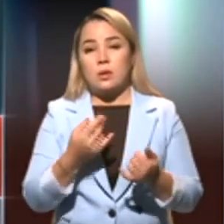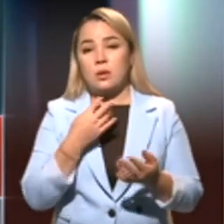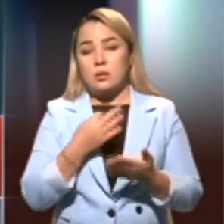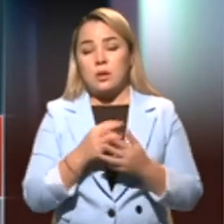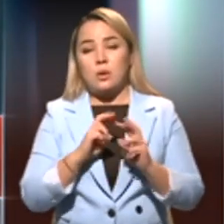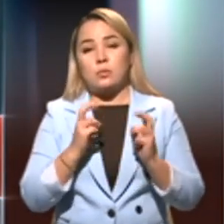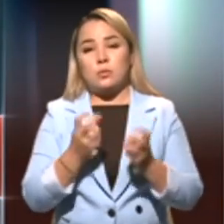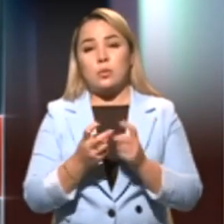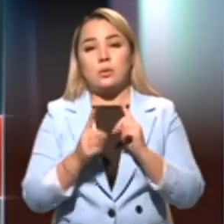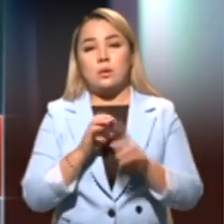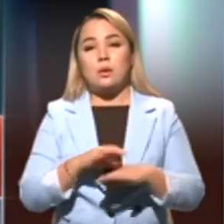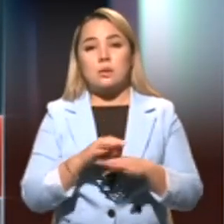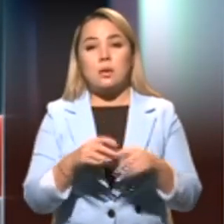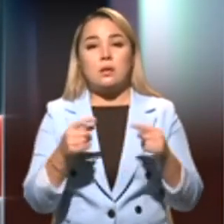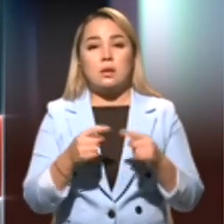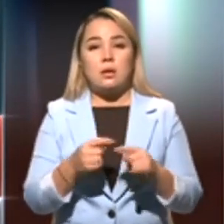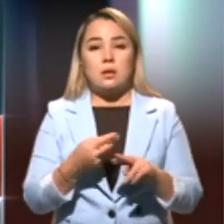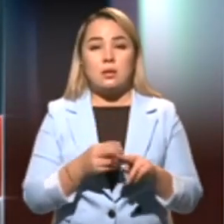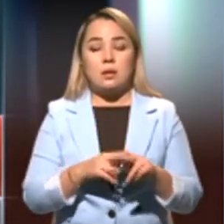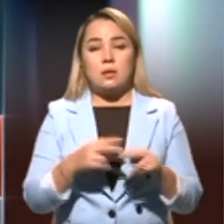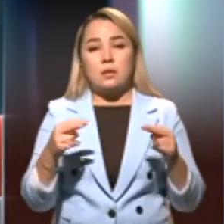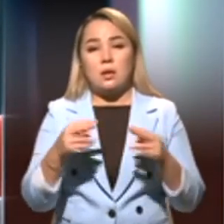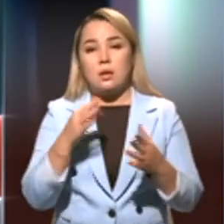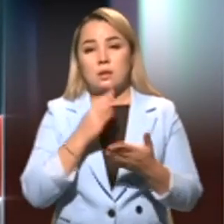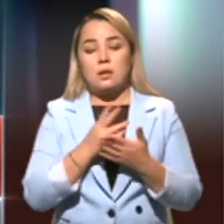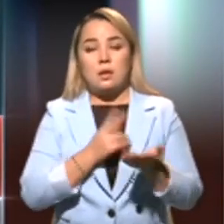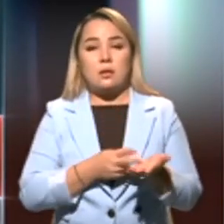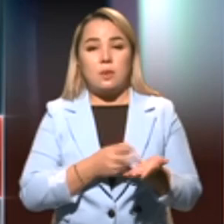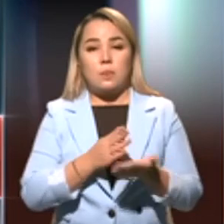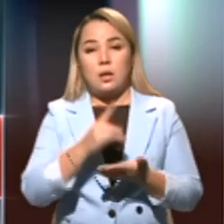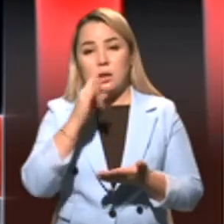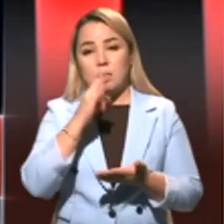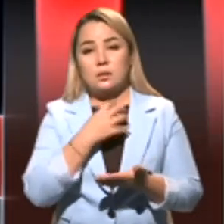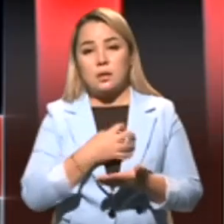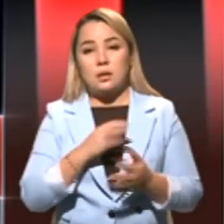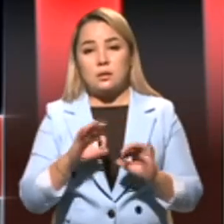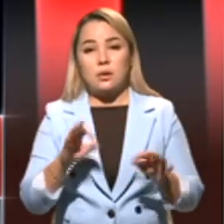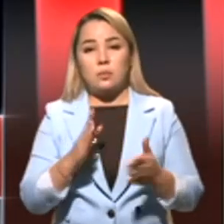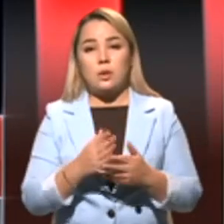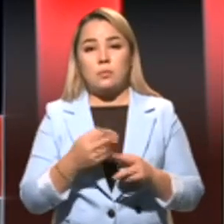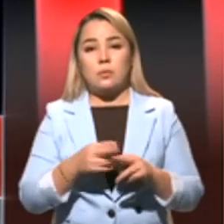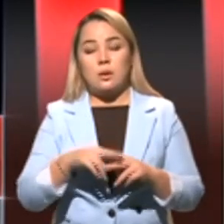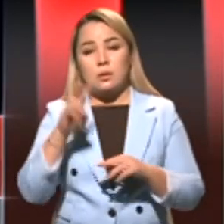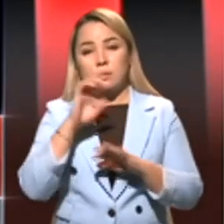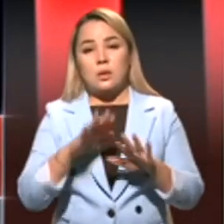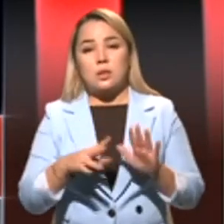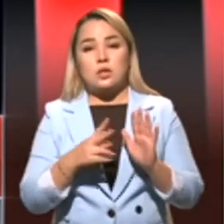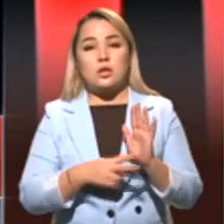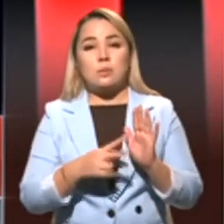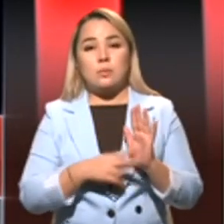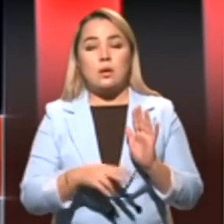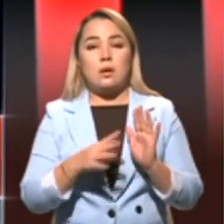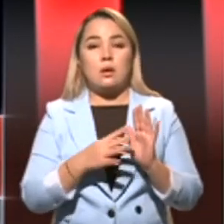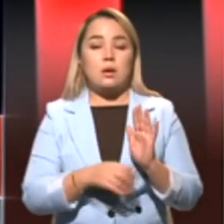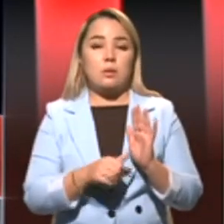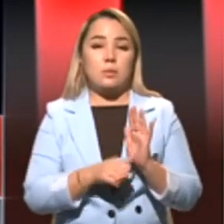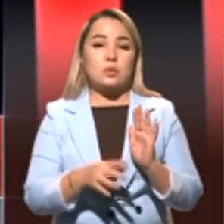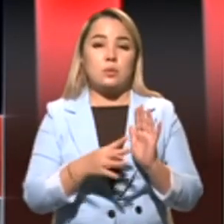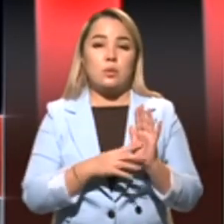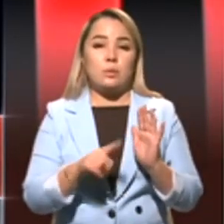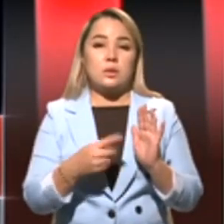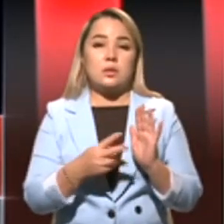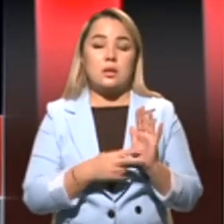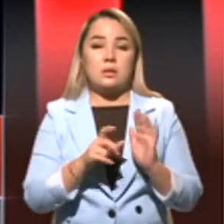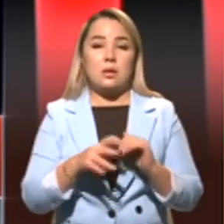үстелдің өткізілуі осыған нақты бір дәлел деп айта аламыз. Қазақстан негізінен біздің мемлекетте 70% 69%-да